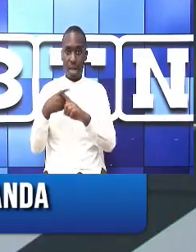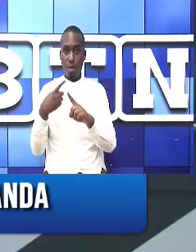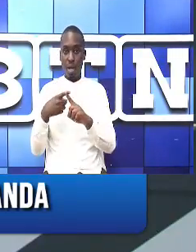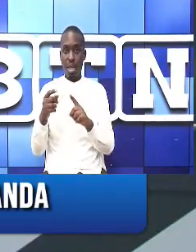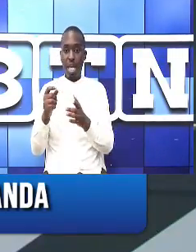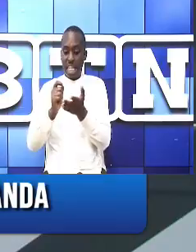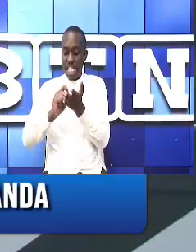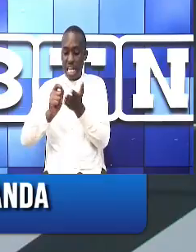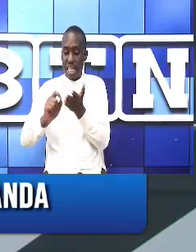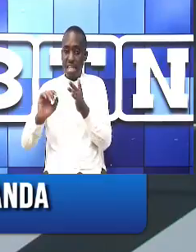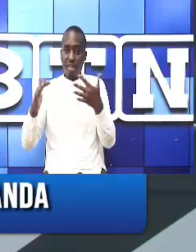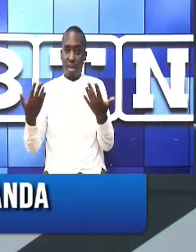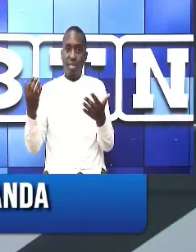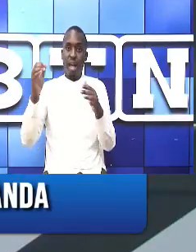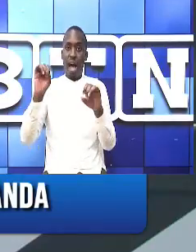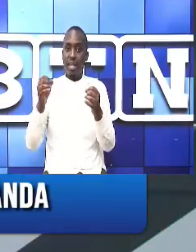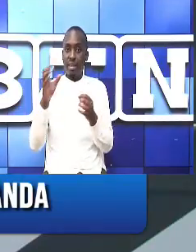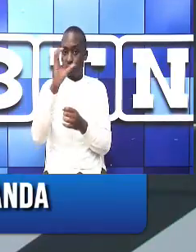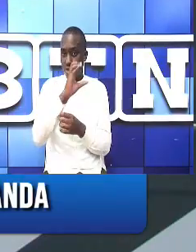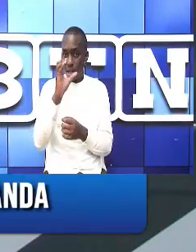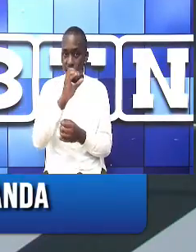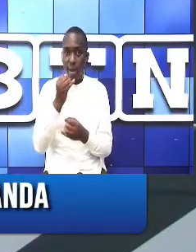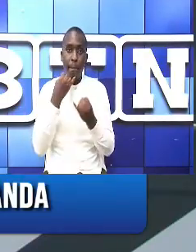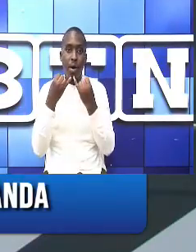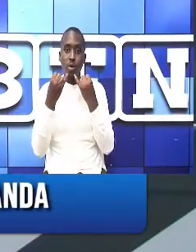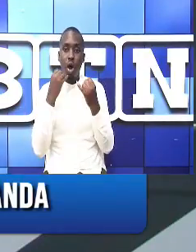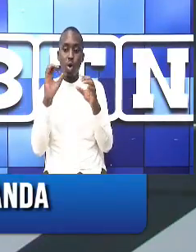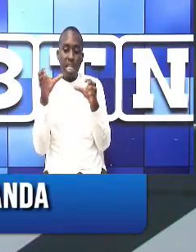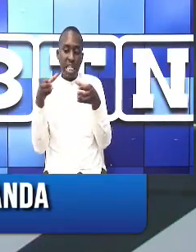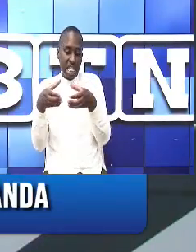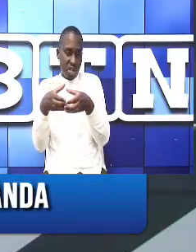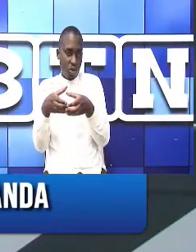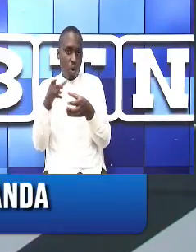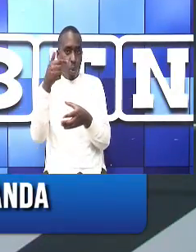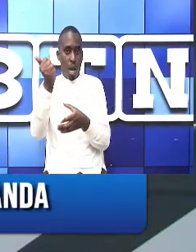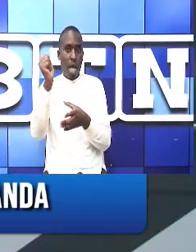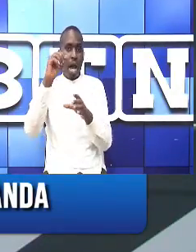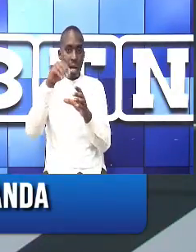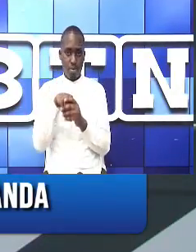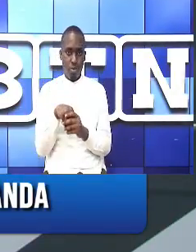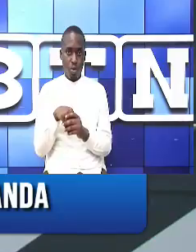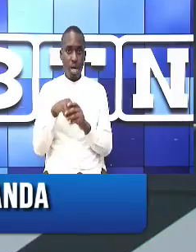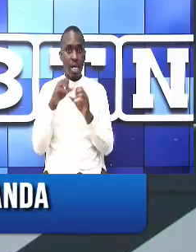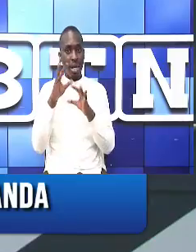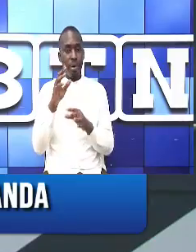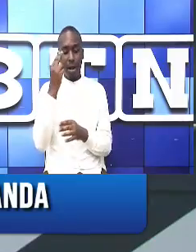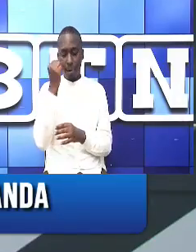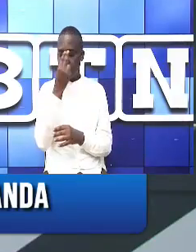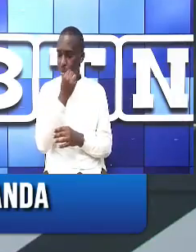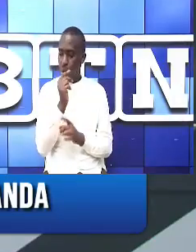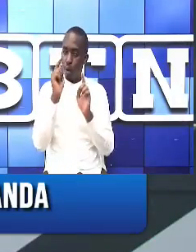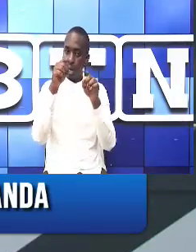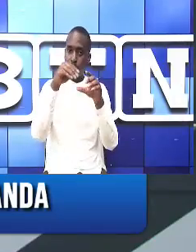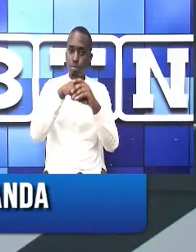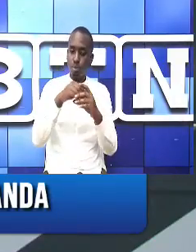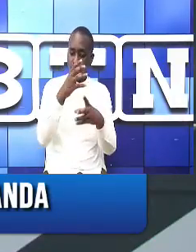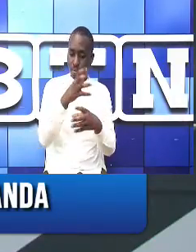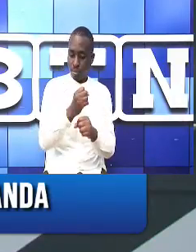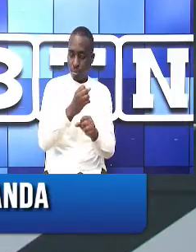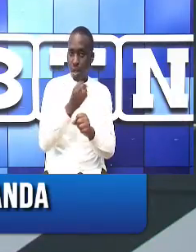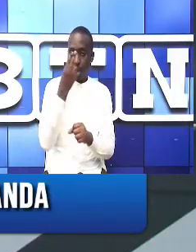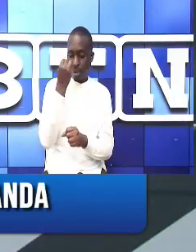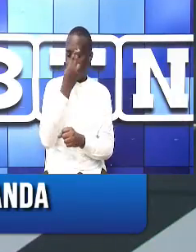yiyandikisha cyangwa agerageza gushakisha makuru y'ikicuro aherereyemo bimbara abatabona ukajya mwishyira muri